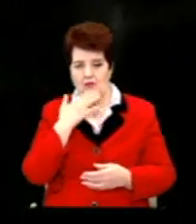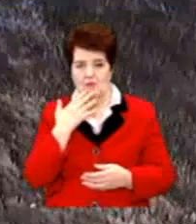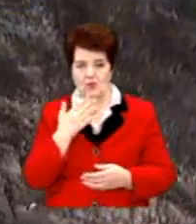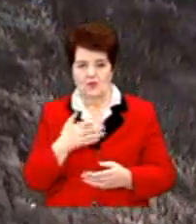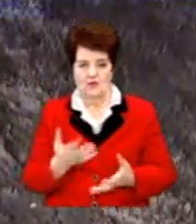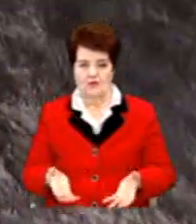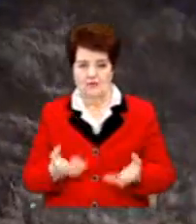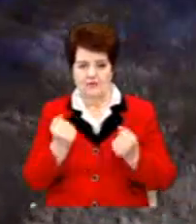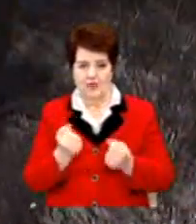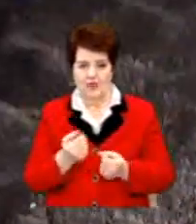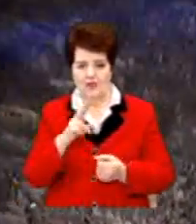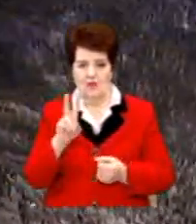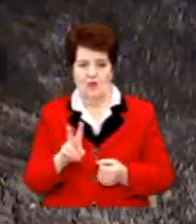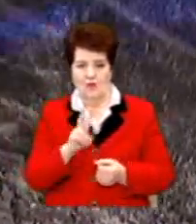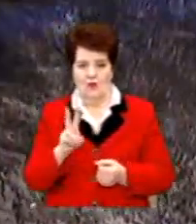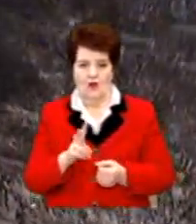ore.